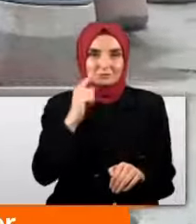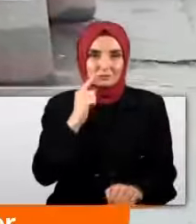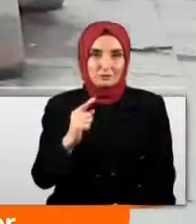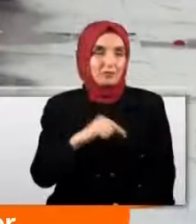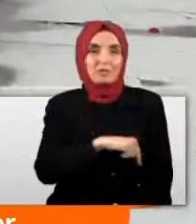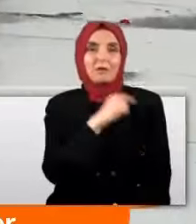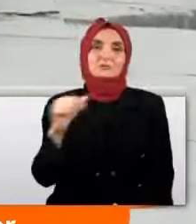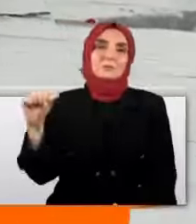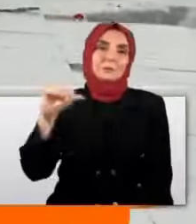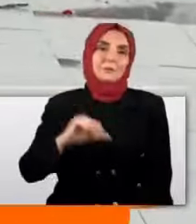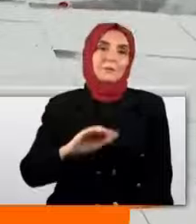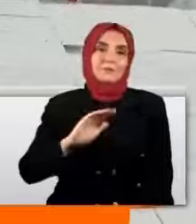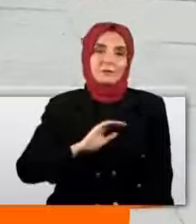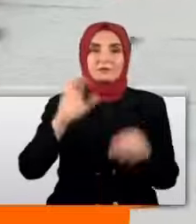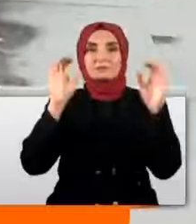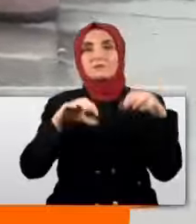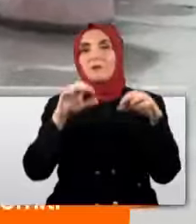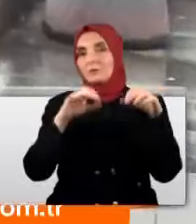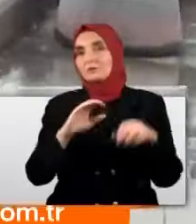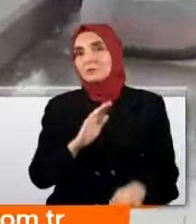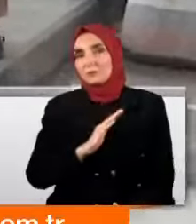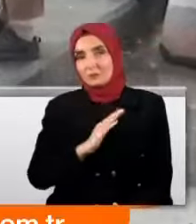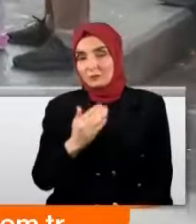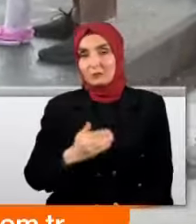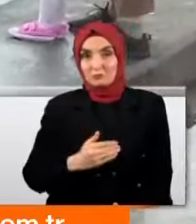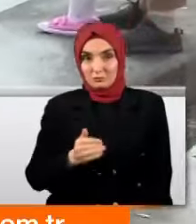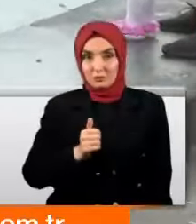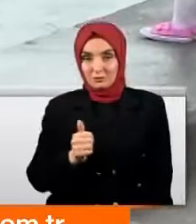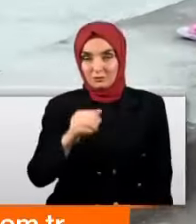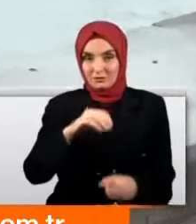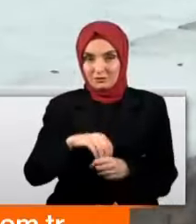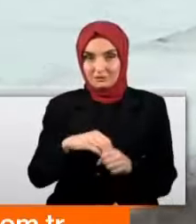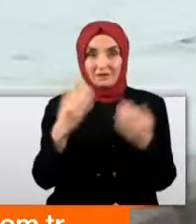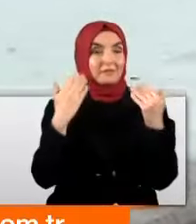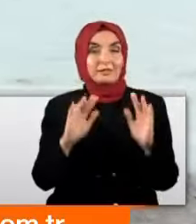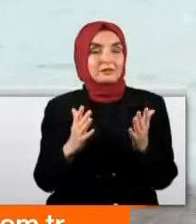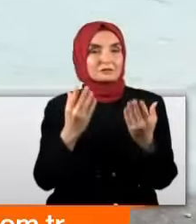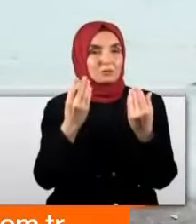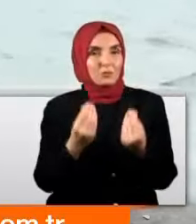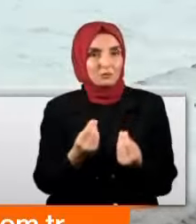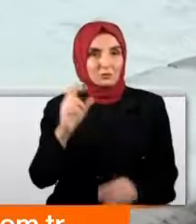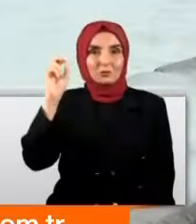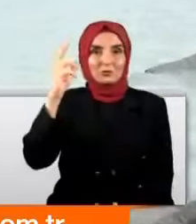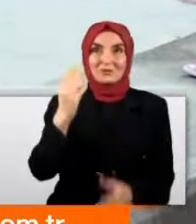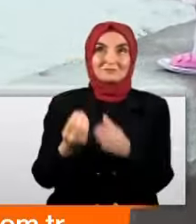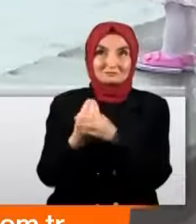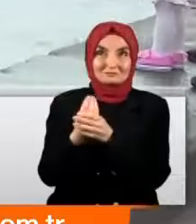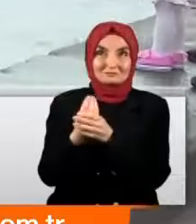böyle olunca da yağışlar etkili oldu. Peki önümüzdeki günlerde hava nasıl olacak? Güneş yüzünü gösterecek mi? İşte cevabı. Yağışlı